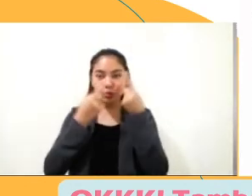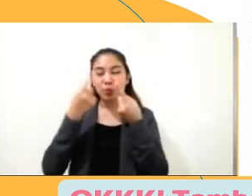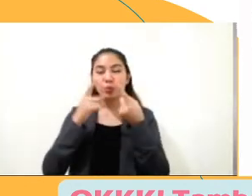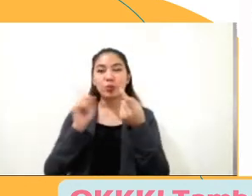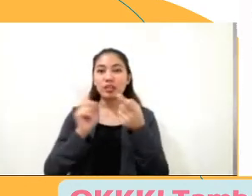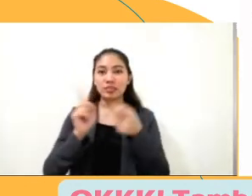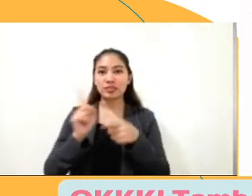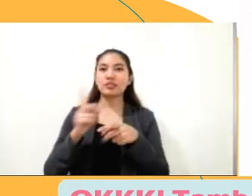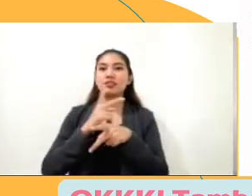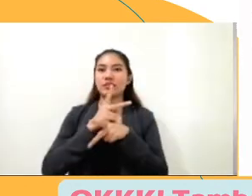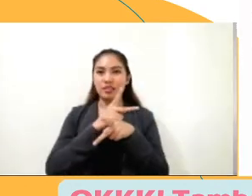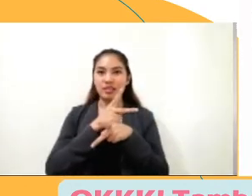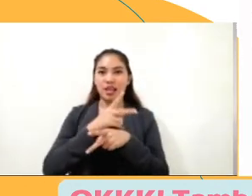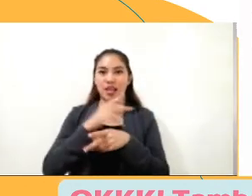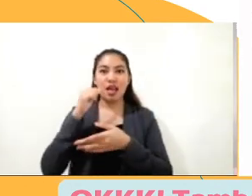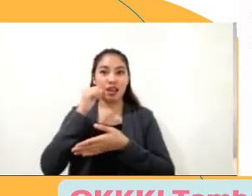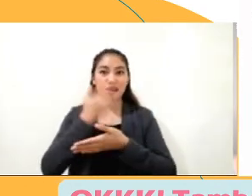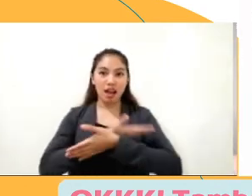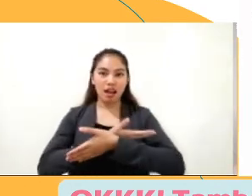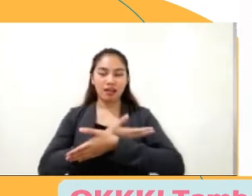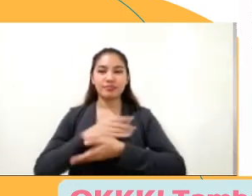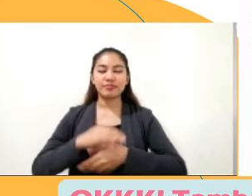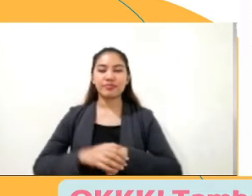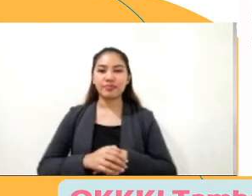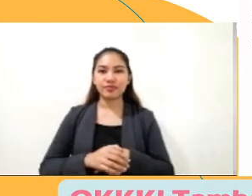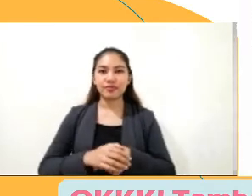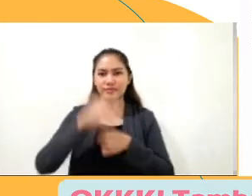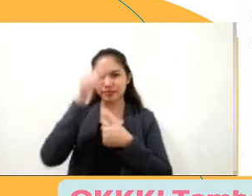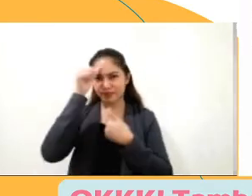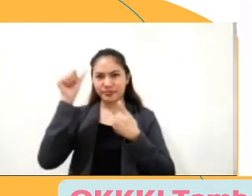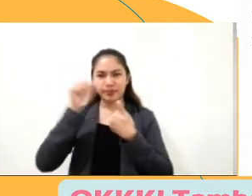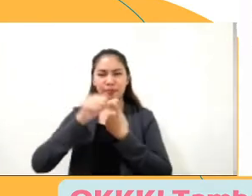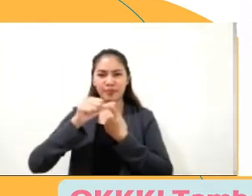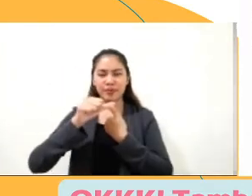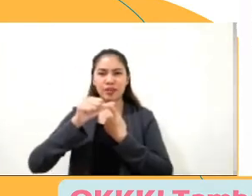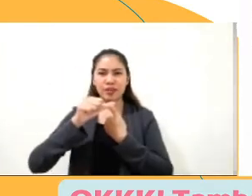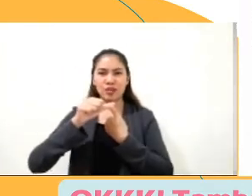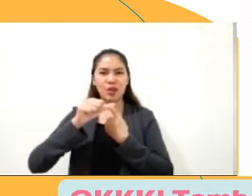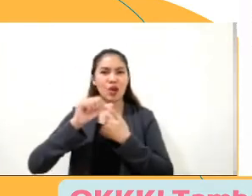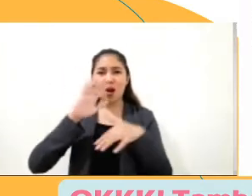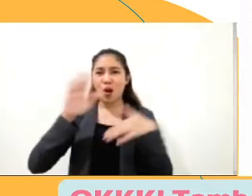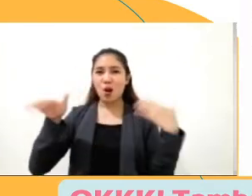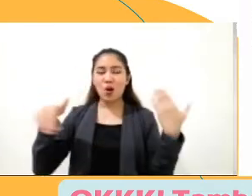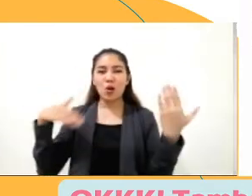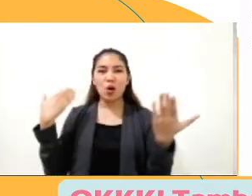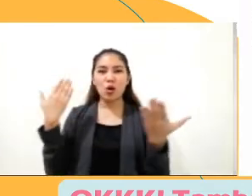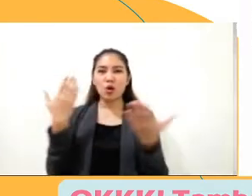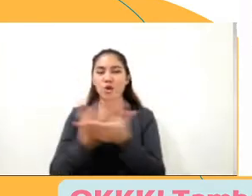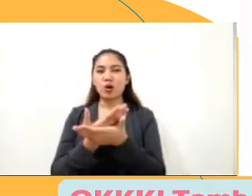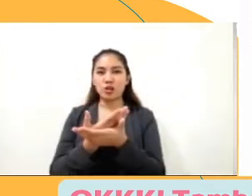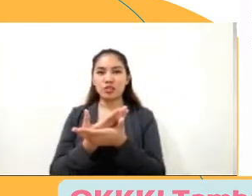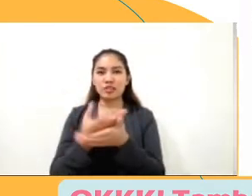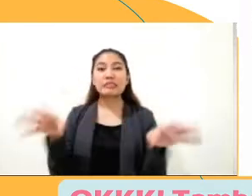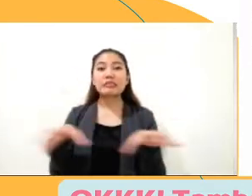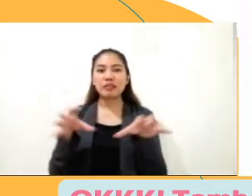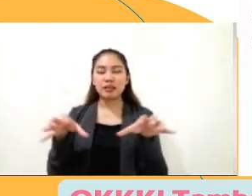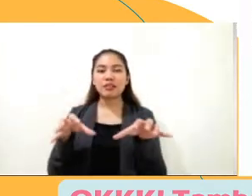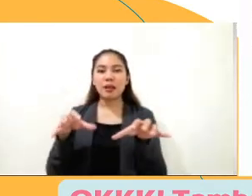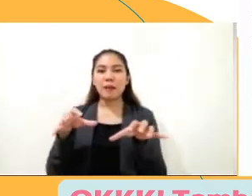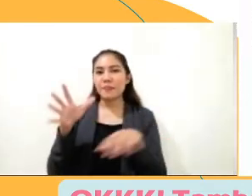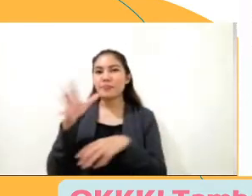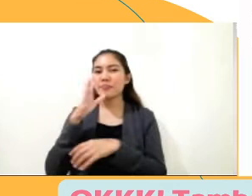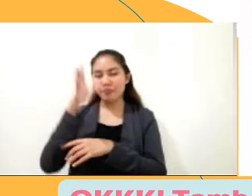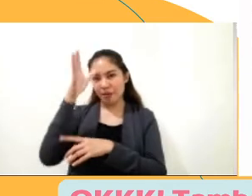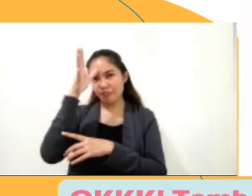anak. Lagi nating tandaan na lahat ay gagawin ng magulang upang tayo'y